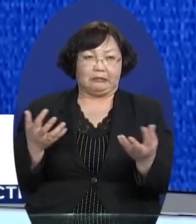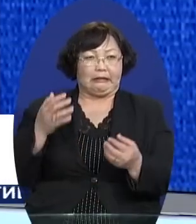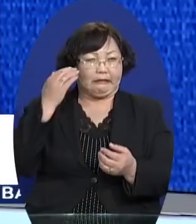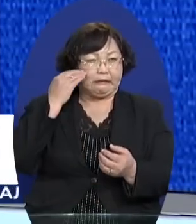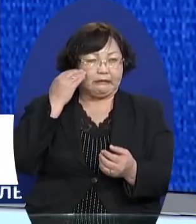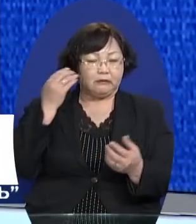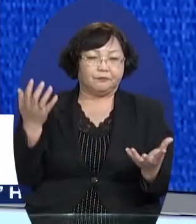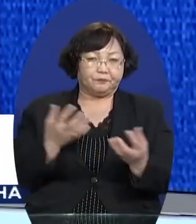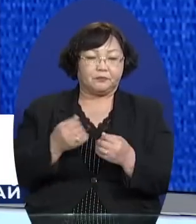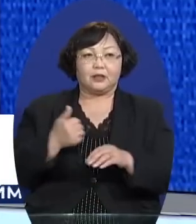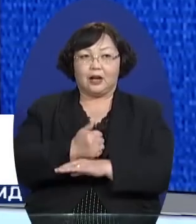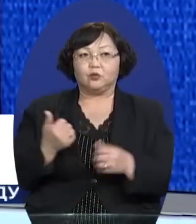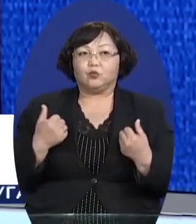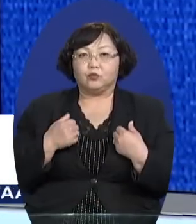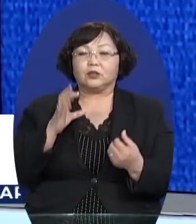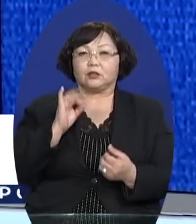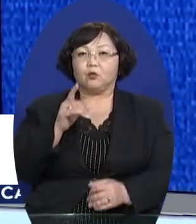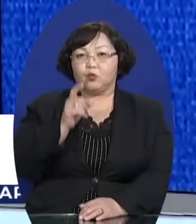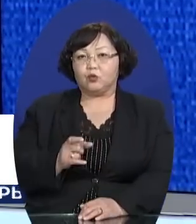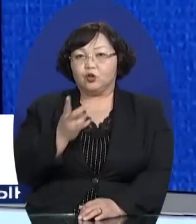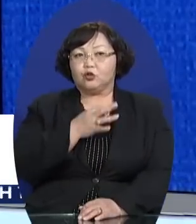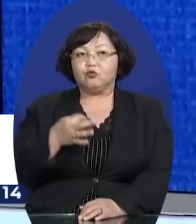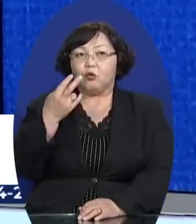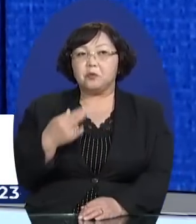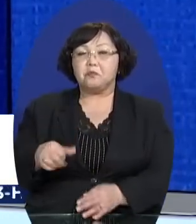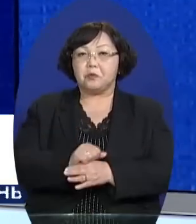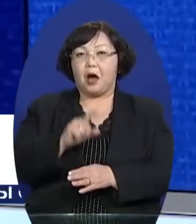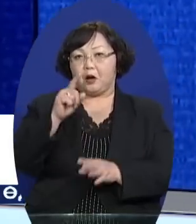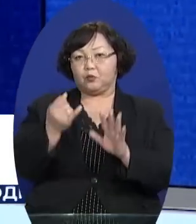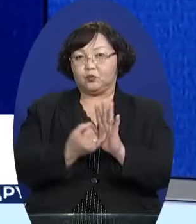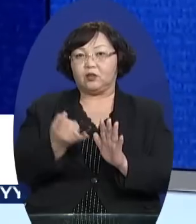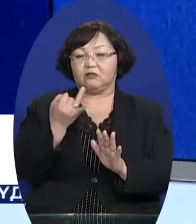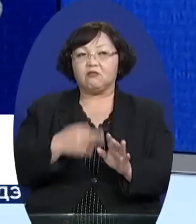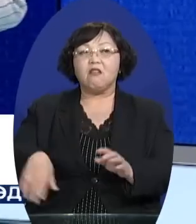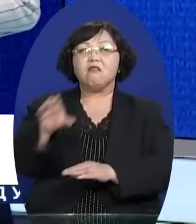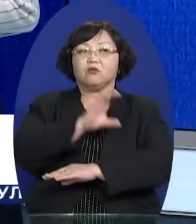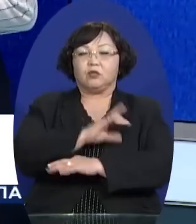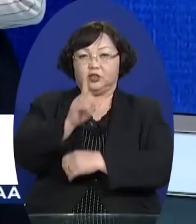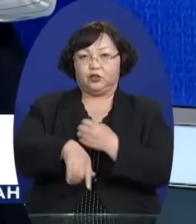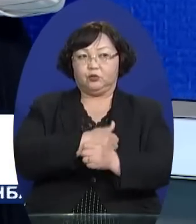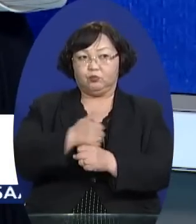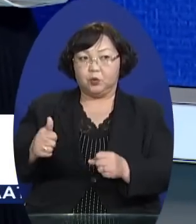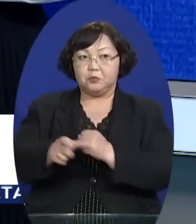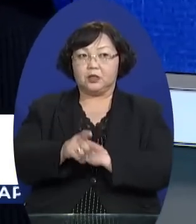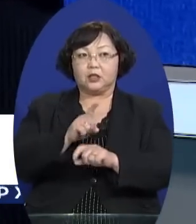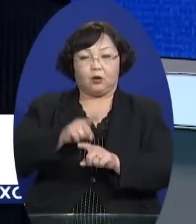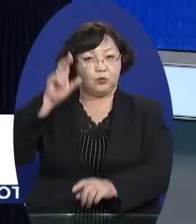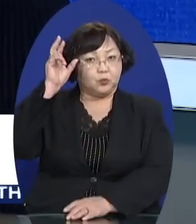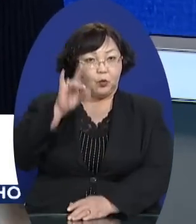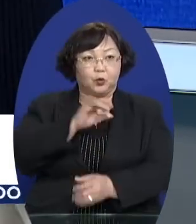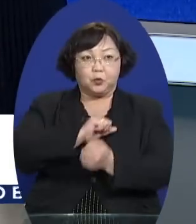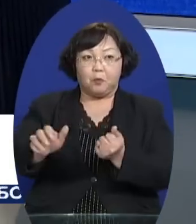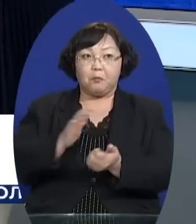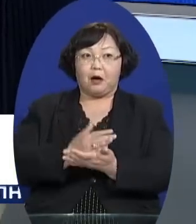улсад аялалжуулчлалын салбарт хүний нөөцийг бэлтгэдэг 16 ихтэй сургууль байдаг. Харин жил бүр одоо энэ хүм мэрэгчлэр суралцсан нь одоо төгсөж байгаа.